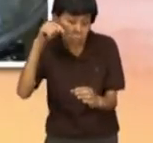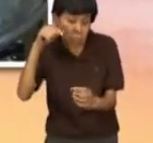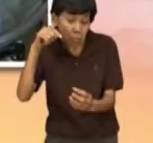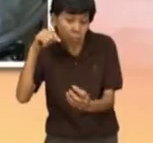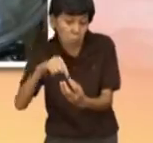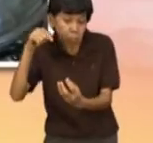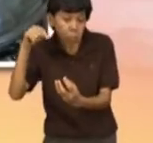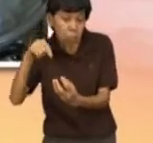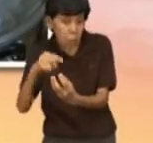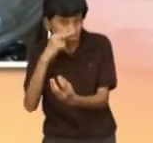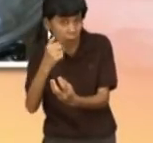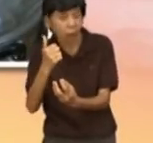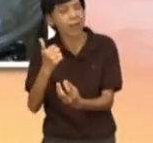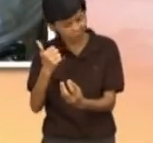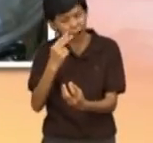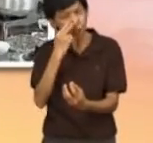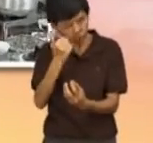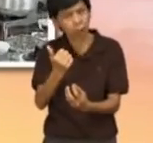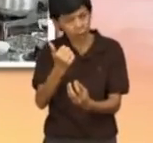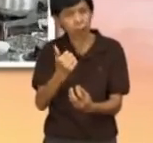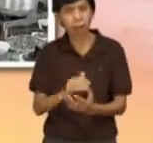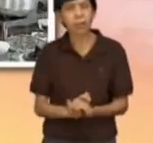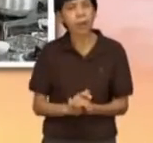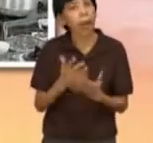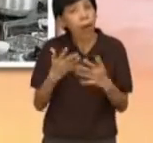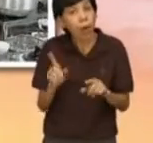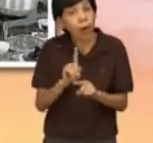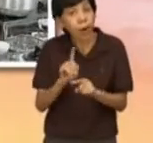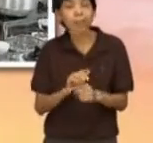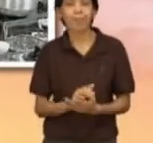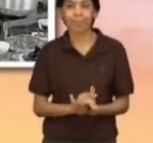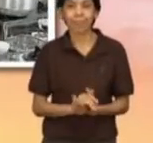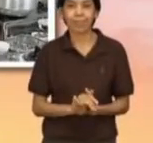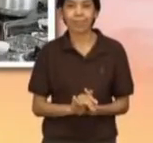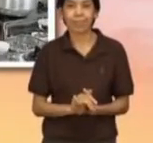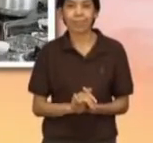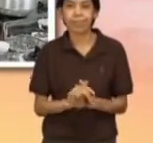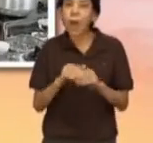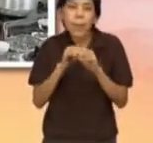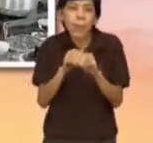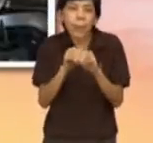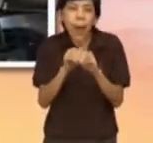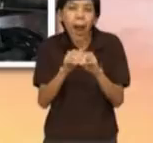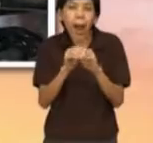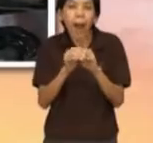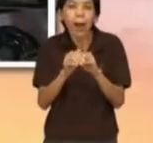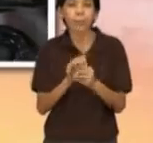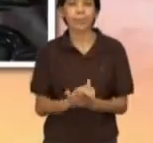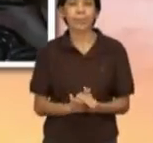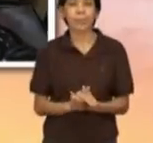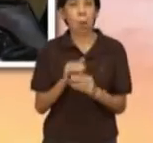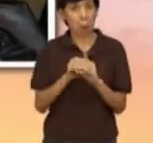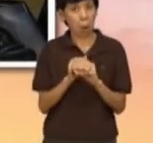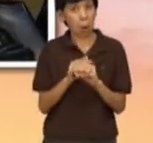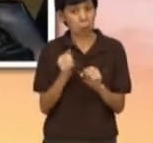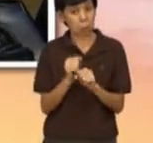ามันแข็งมันสุกหรือยังค่ะแล้วยังไงต่อ ไปเราก็จะทำกะทิ แล้ว ค่ะ เยอะไหมค